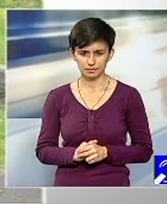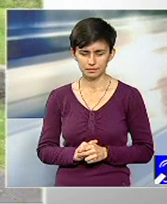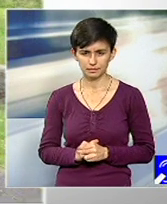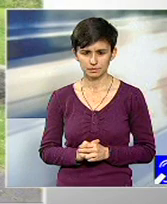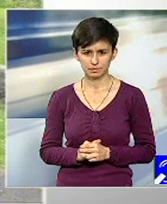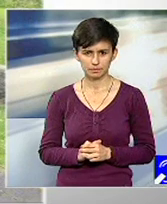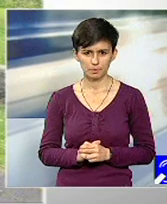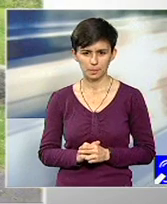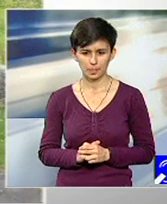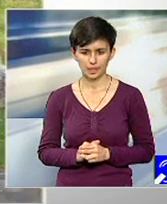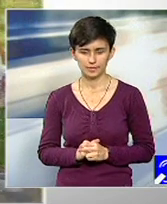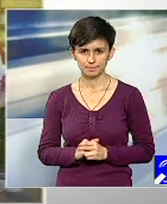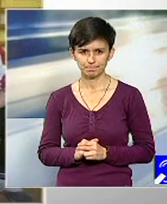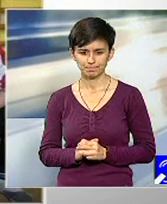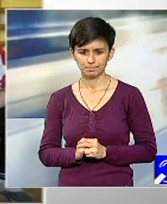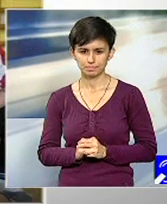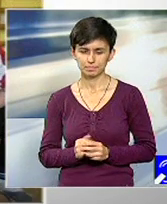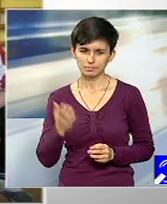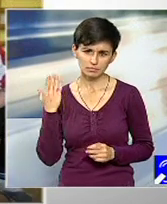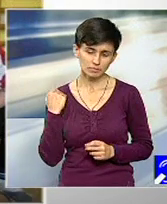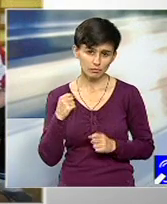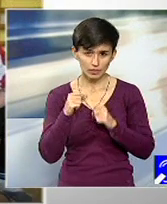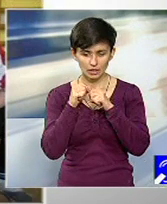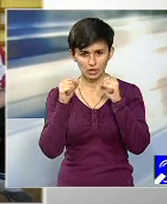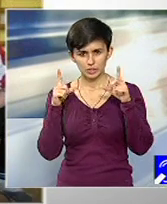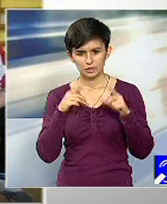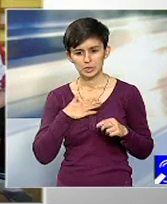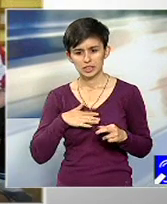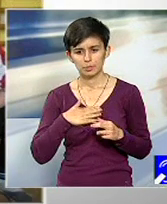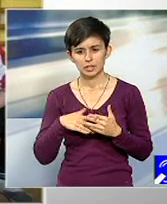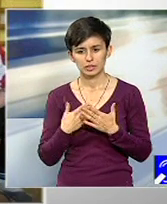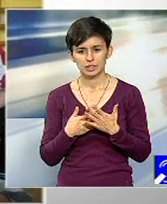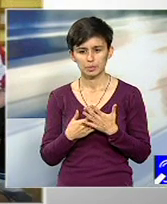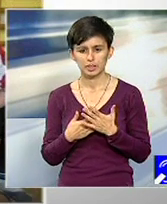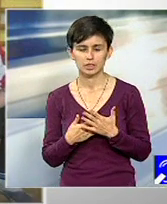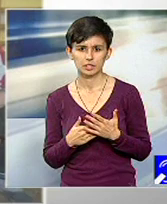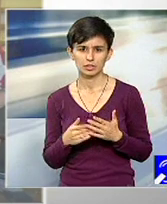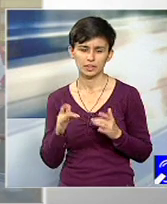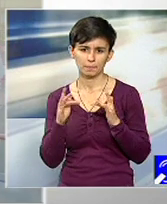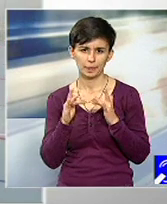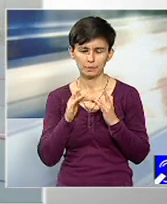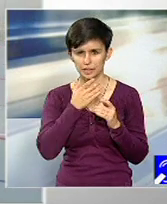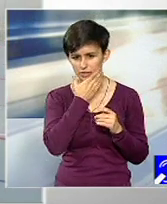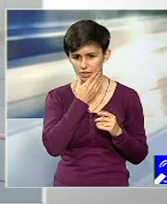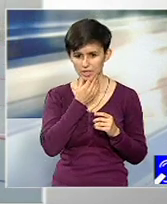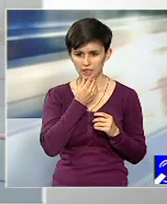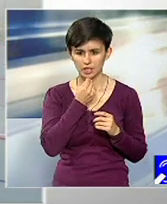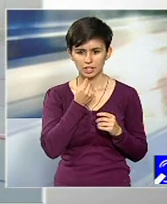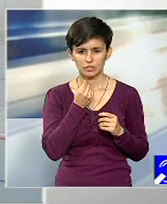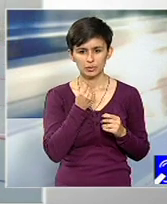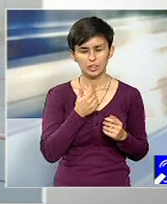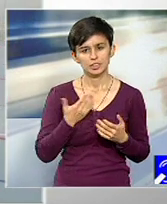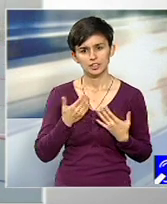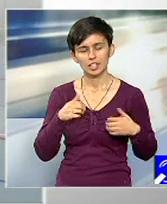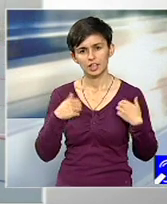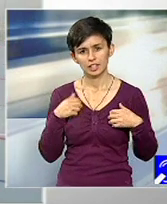o, până la urmă, o surpriză plăcută, pentru că meciurile frumoase sau meciurile de care te